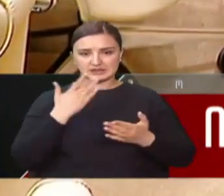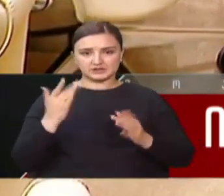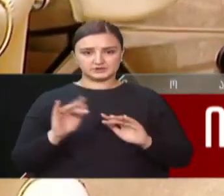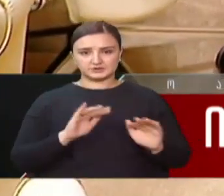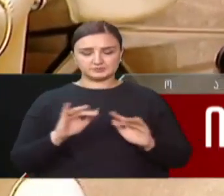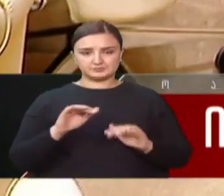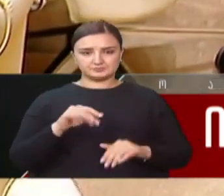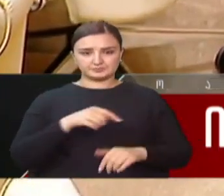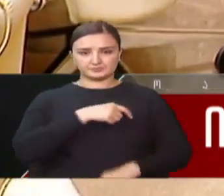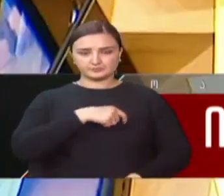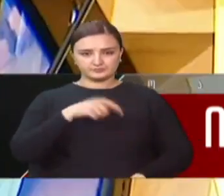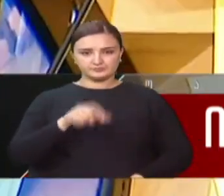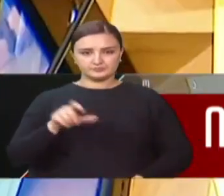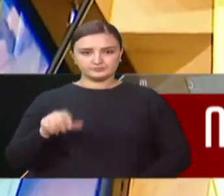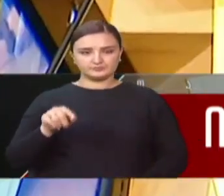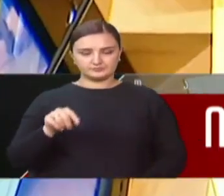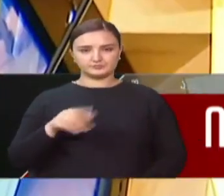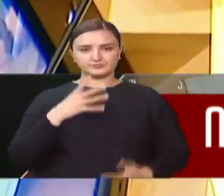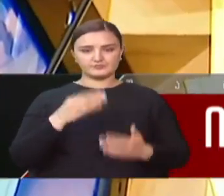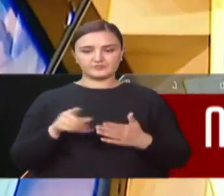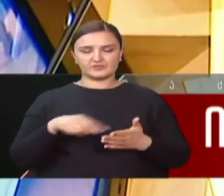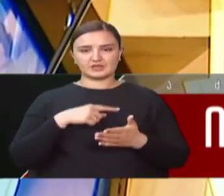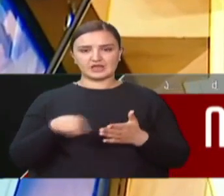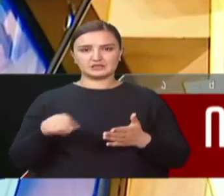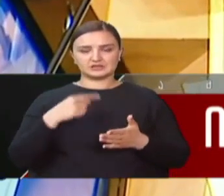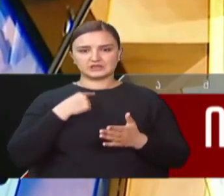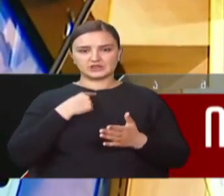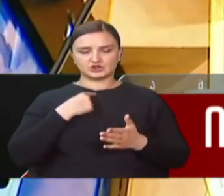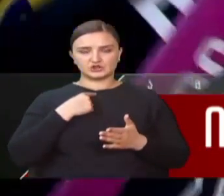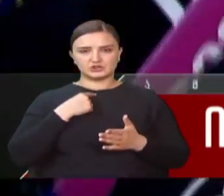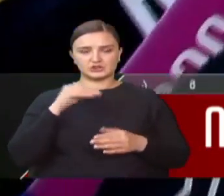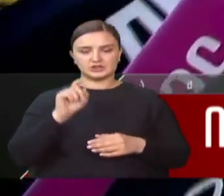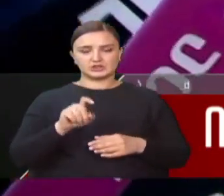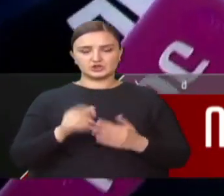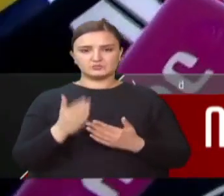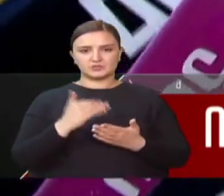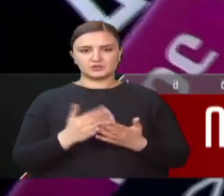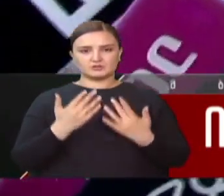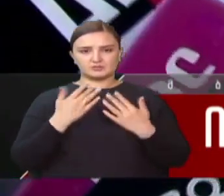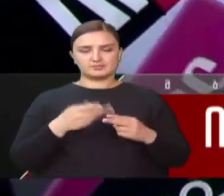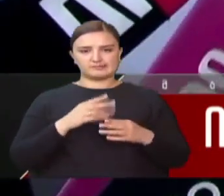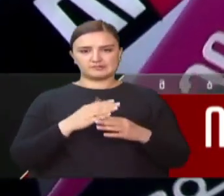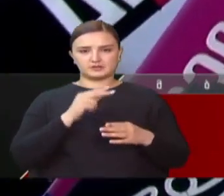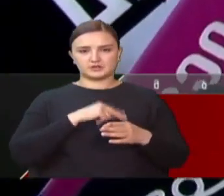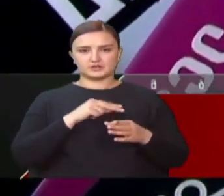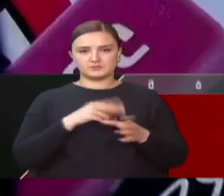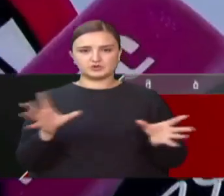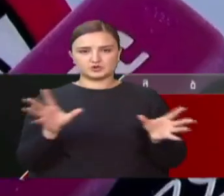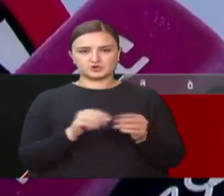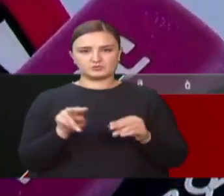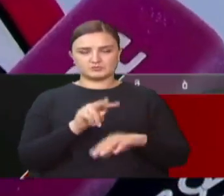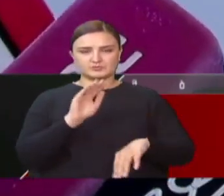მოძრაობის დეპუტატების ნაწილმა ფრაქციიდან მათი გარიცხვა კენჭისყრის შემდეგ მოითხოვეს. Ეს არის თანამშრომლობა ქართულ